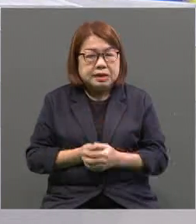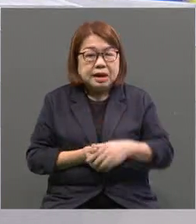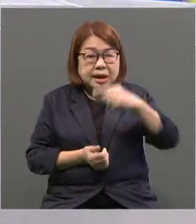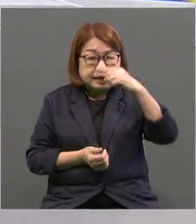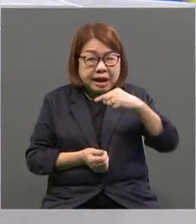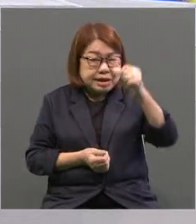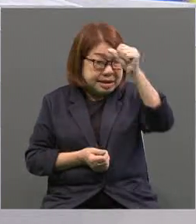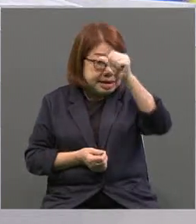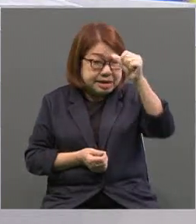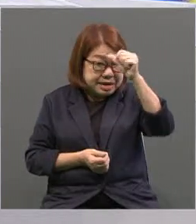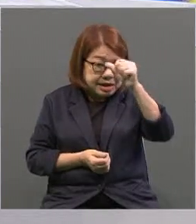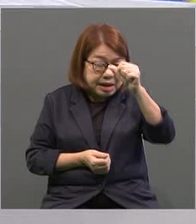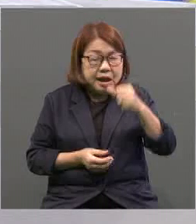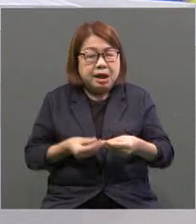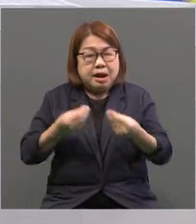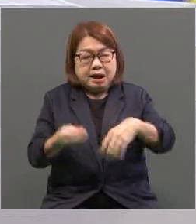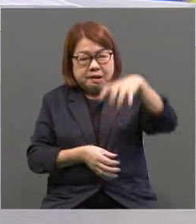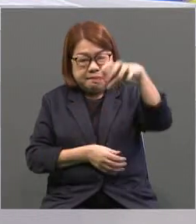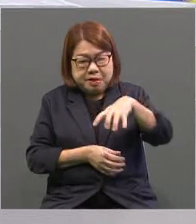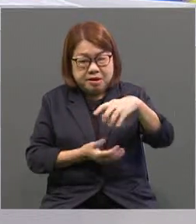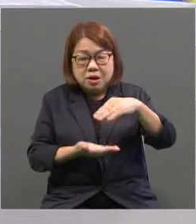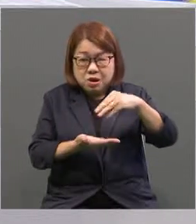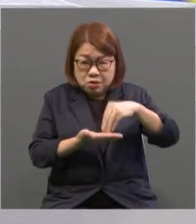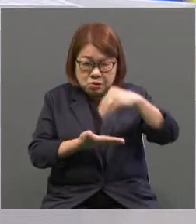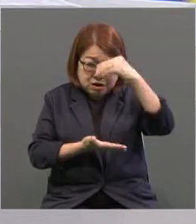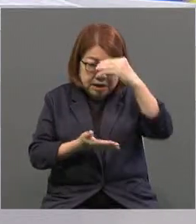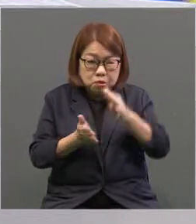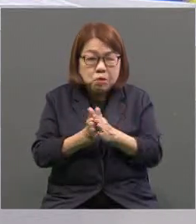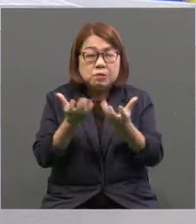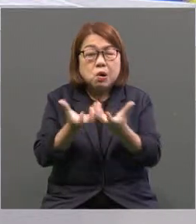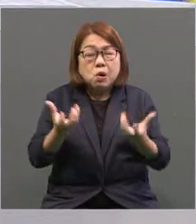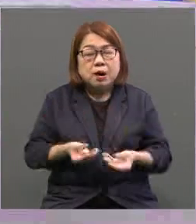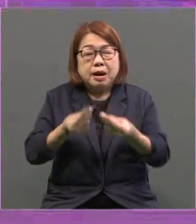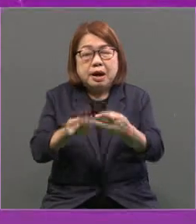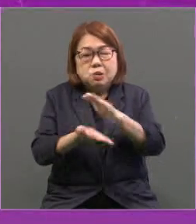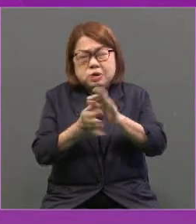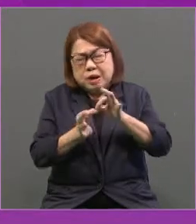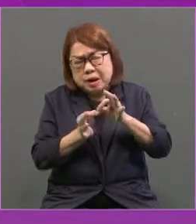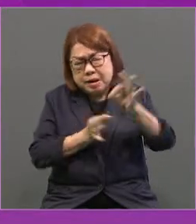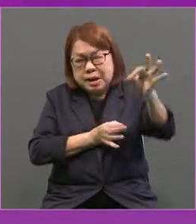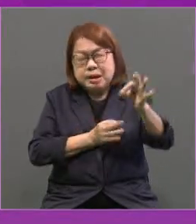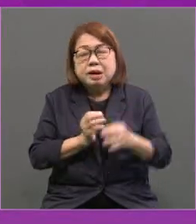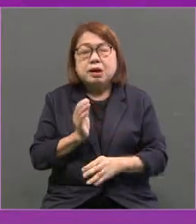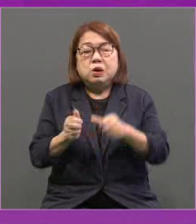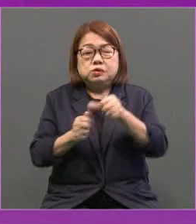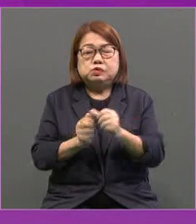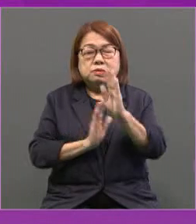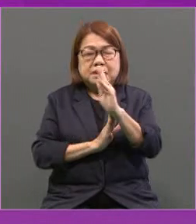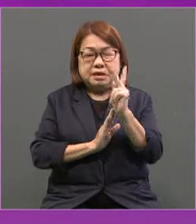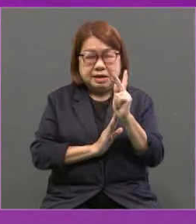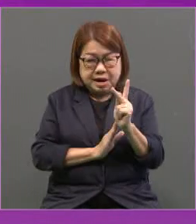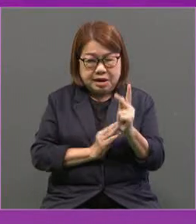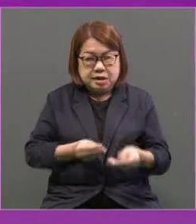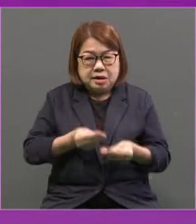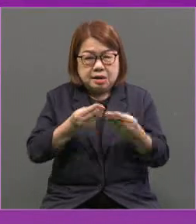อินเดียเขาส่งเสริมการศึกษาด้วยกันมอบอาคารเรียนและอุปกรณ์การศึกษาให้แก่โรงเรียนที่อยู่ห่างไกลในพื้นที่จังหวัดบึงกาฬเพื่อถวายเป็นพระ